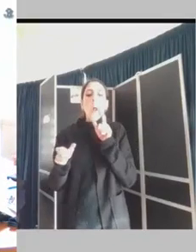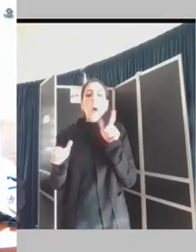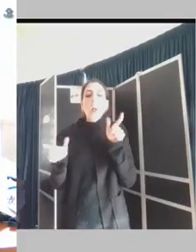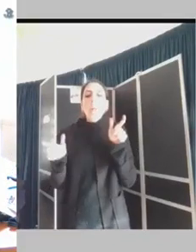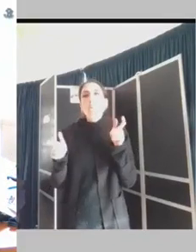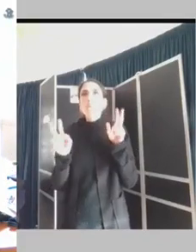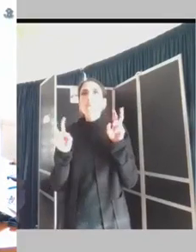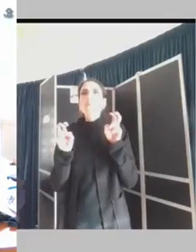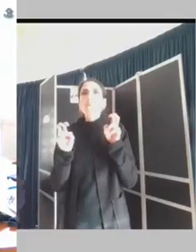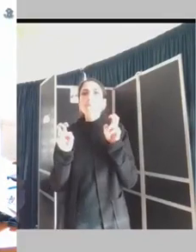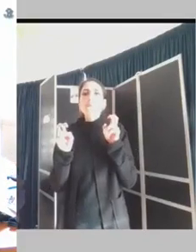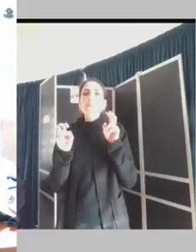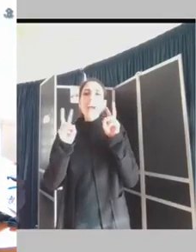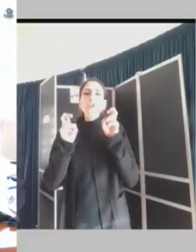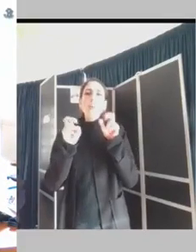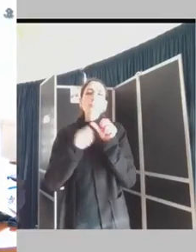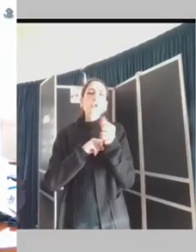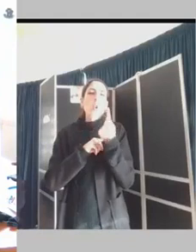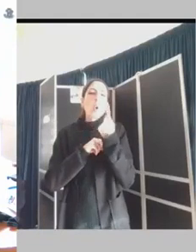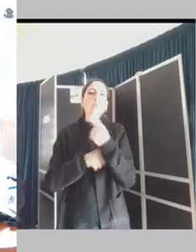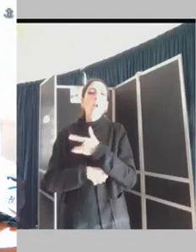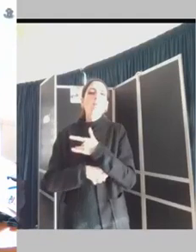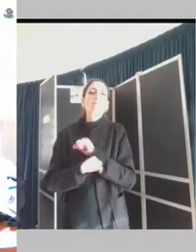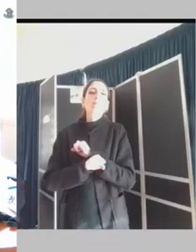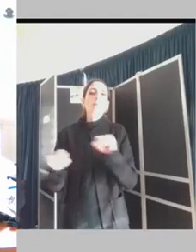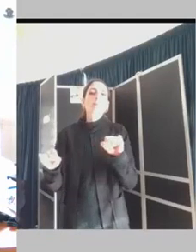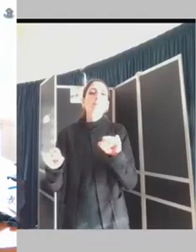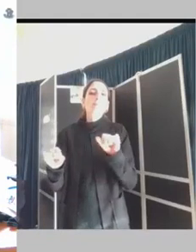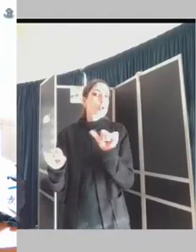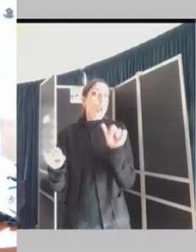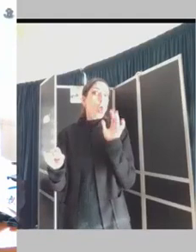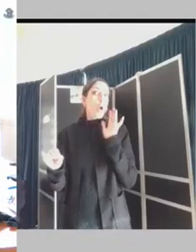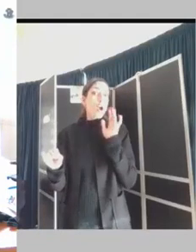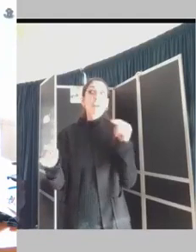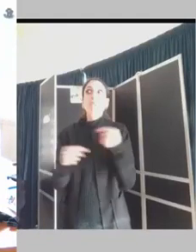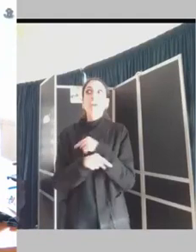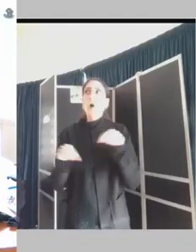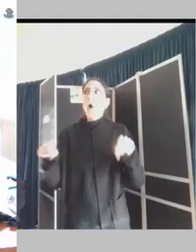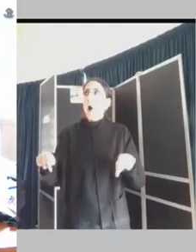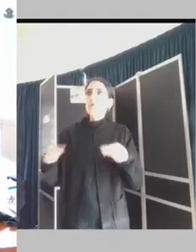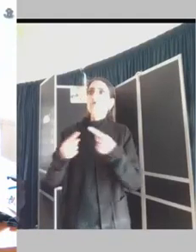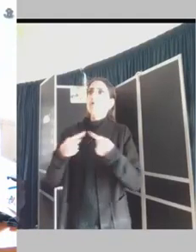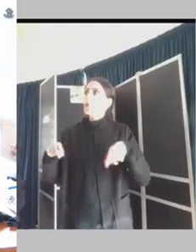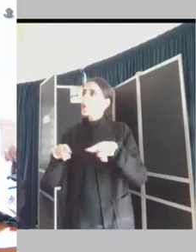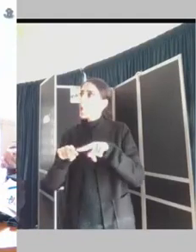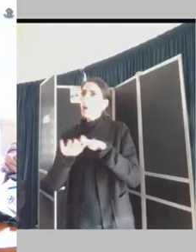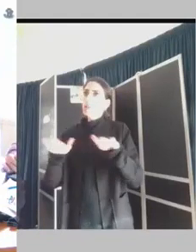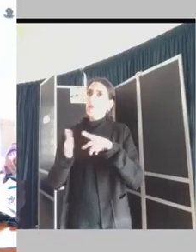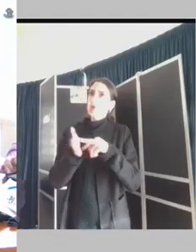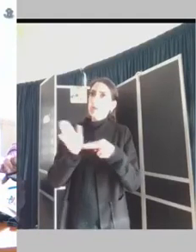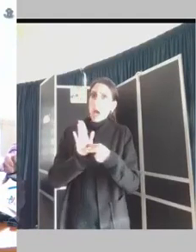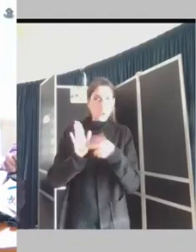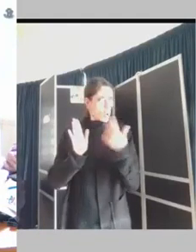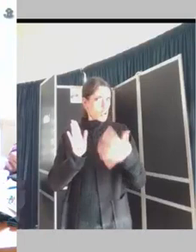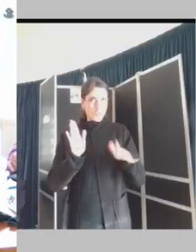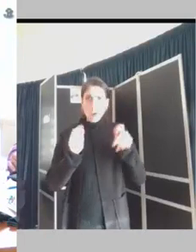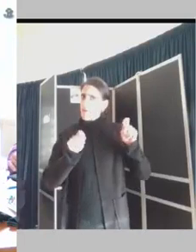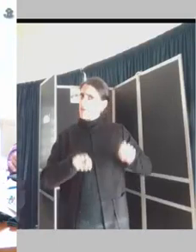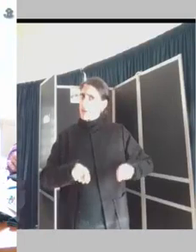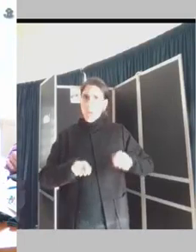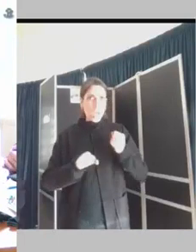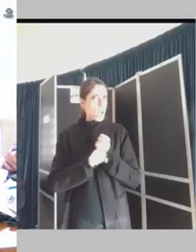degli attacchi cardiaci. Invece noi oggi con questa riunione e con il tavolo tecnico che abbiamo già in piedi e che continueremo con